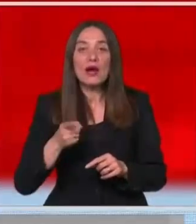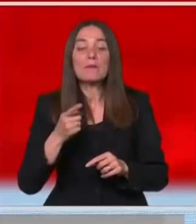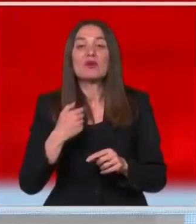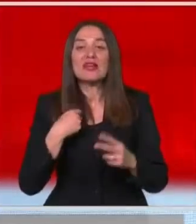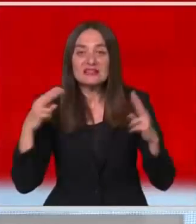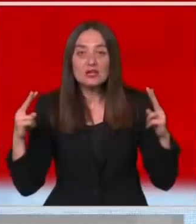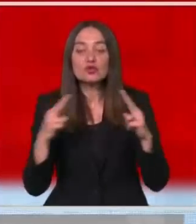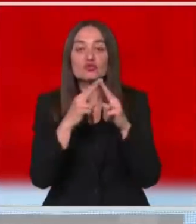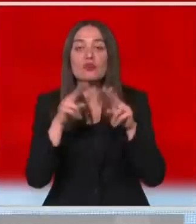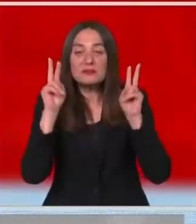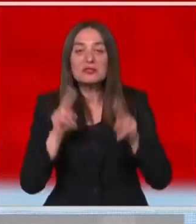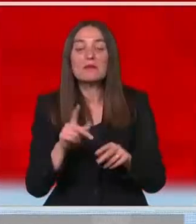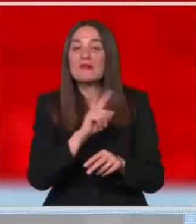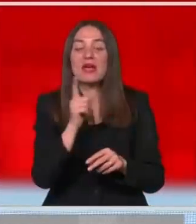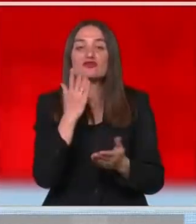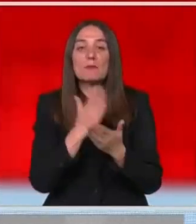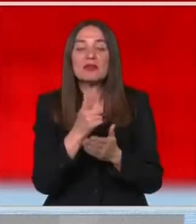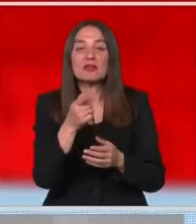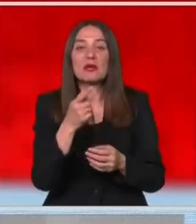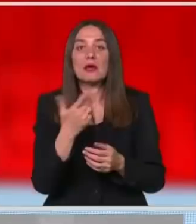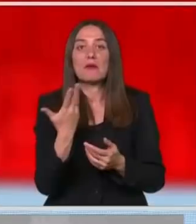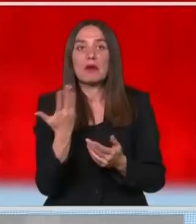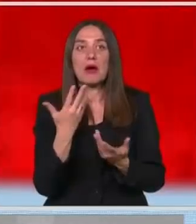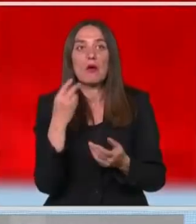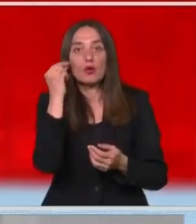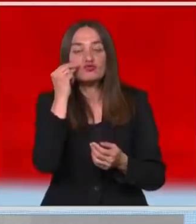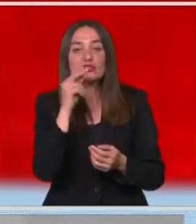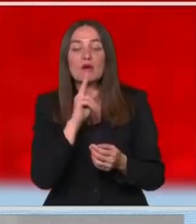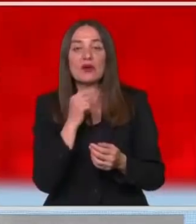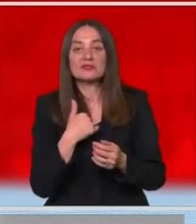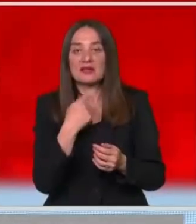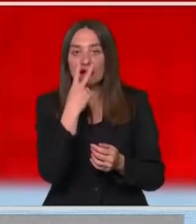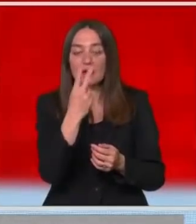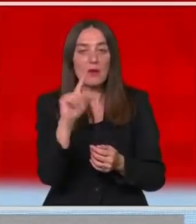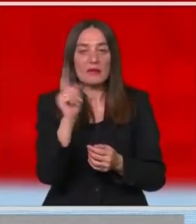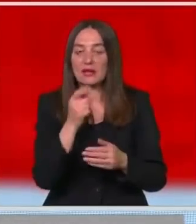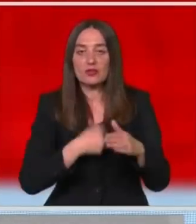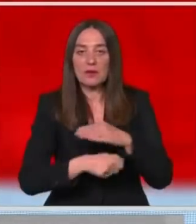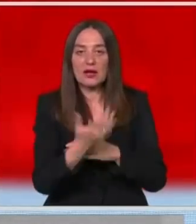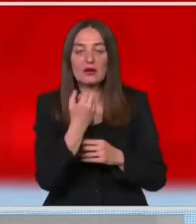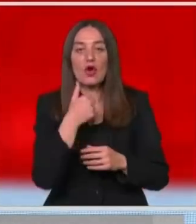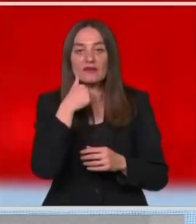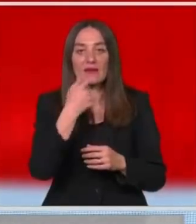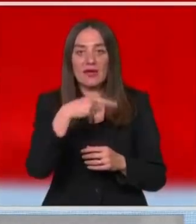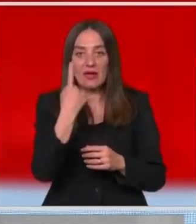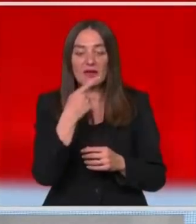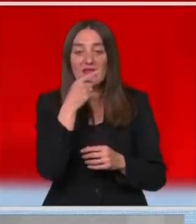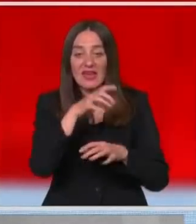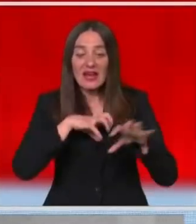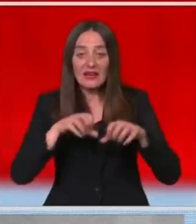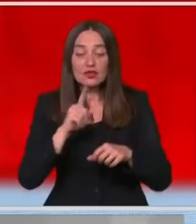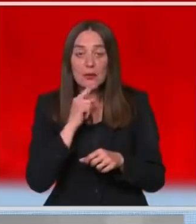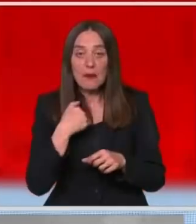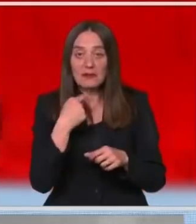se suočimo s realnošću koja neće biti tako ružičasta kao što nam sad deluje. Znači, nećemo krenuti od dana jedan. Ti radnici o kojima sad